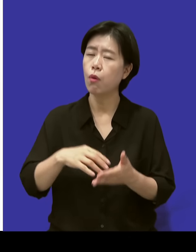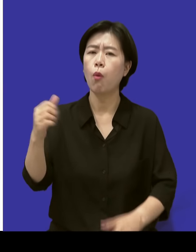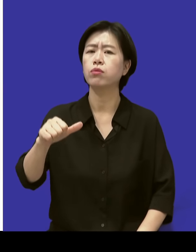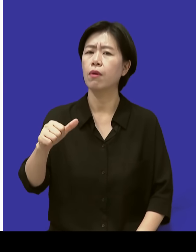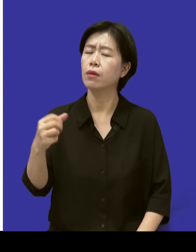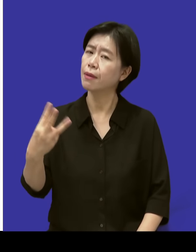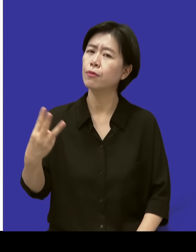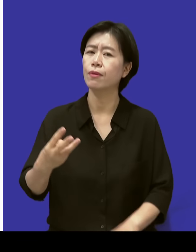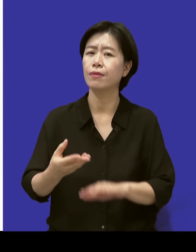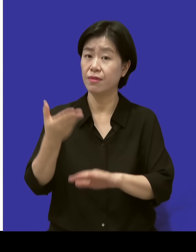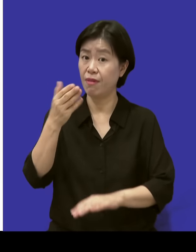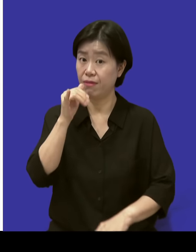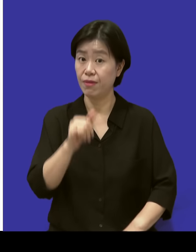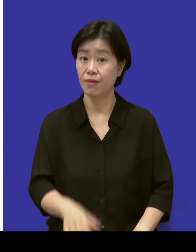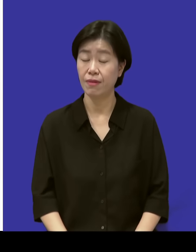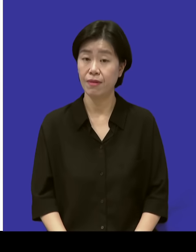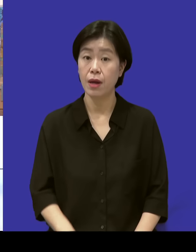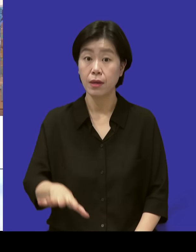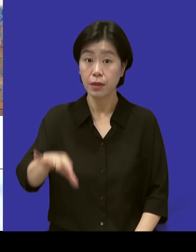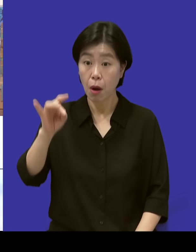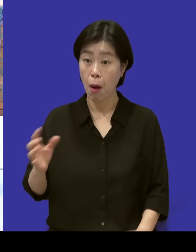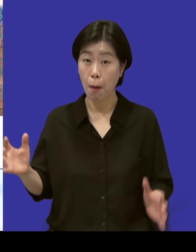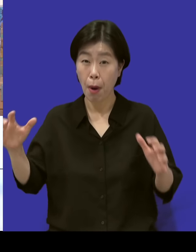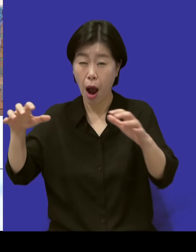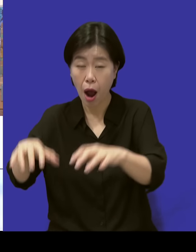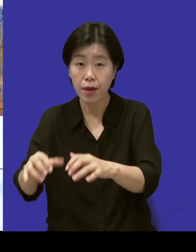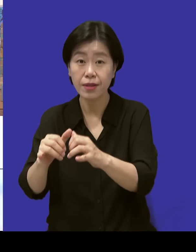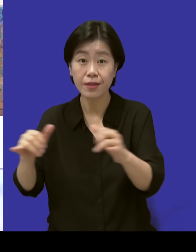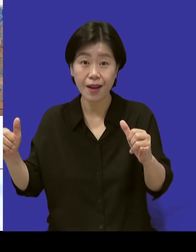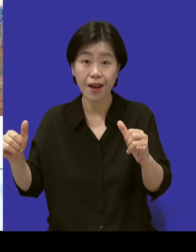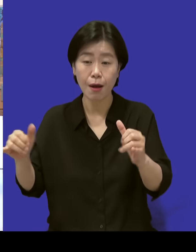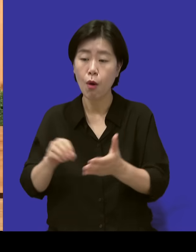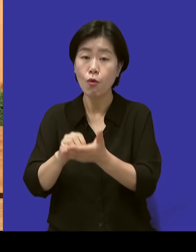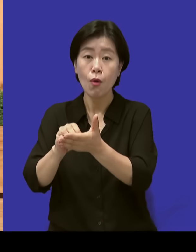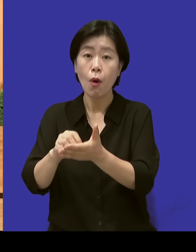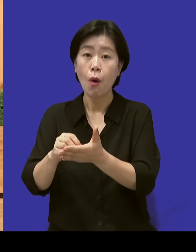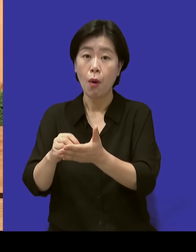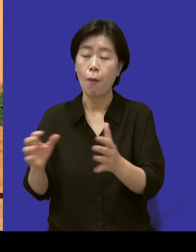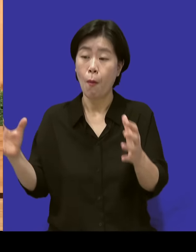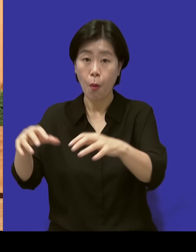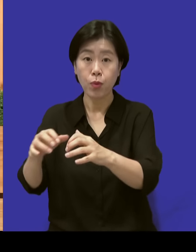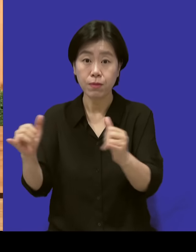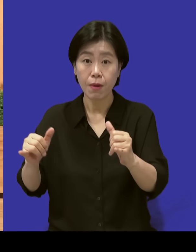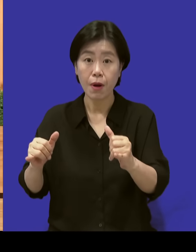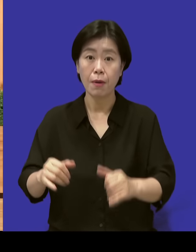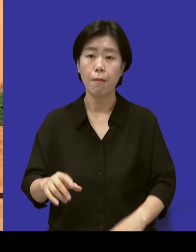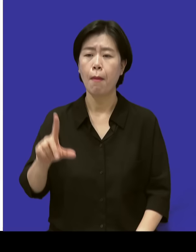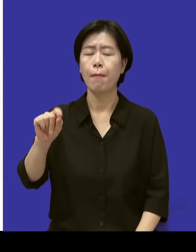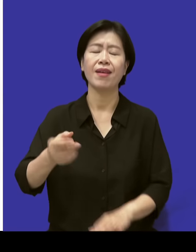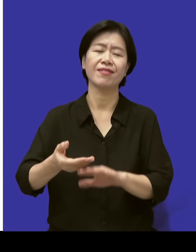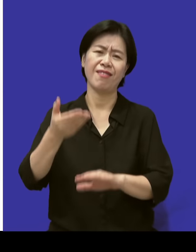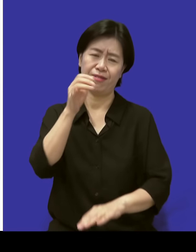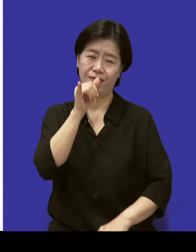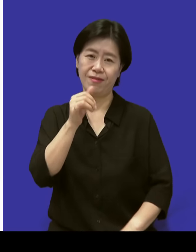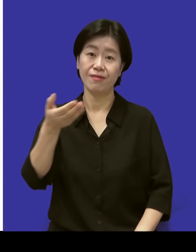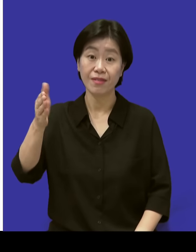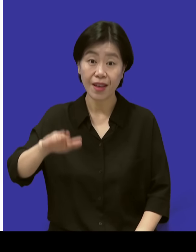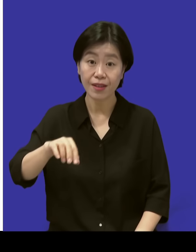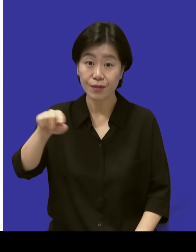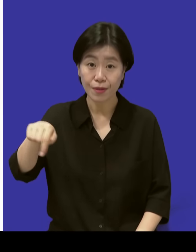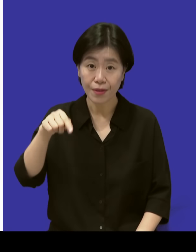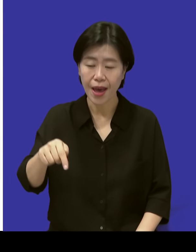예. 최초 후보가 만 명이었대요. 거기서 이제 3천 명을 예, 예, 오디션을 보고 예. 그중에서 이제 100명을 뽑았다고